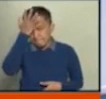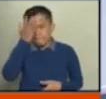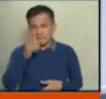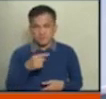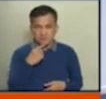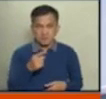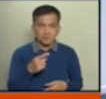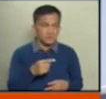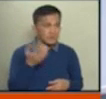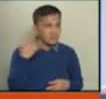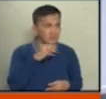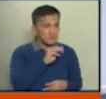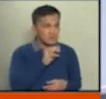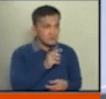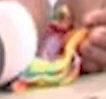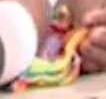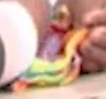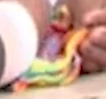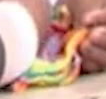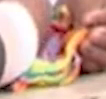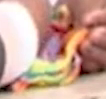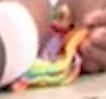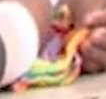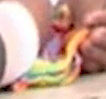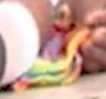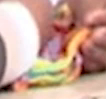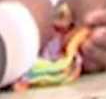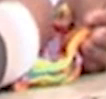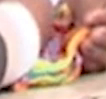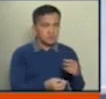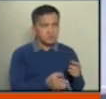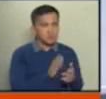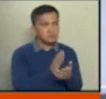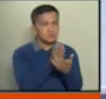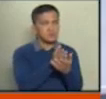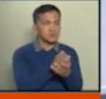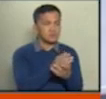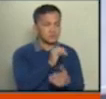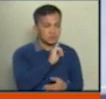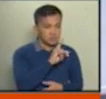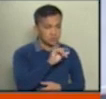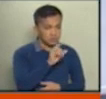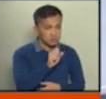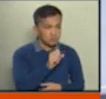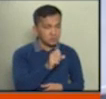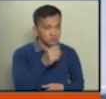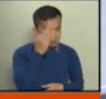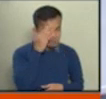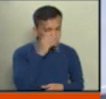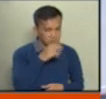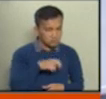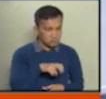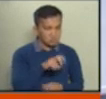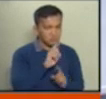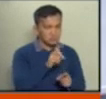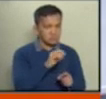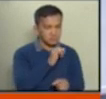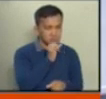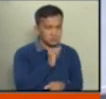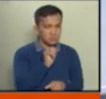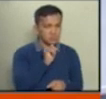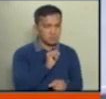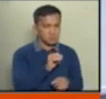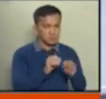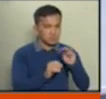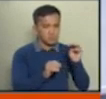sabi ng kapatid ko, pumunta ka dito kasi yung anak mo nawawala. Opo. Pumunta po ako ng Ilocos noon. Nung malaman po ng anak ko, nagbibiyahe ko papunta ng Ilocos noong gabi, Lunes